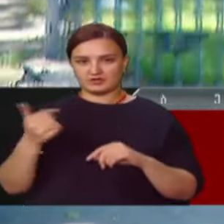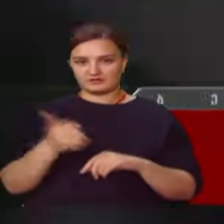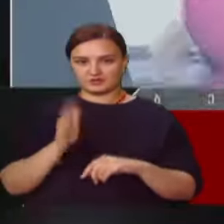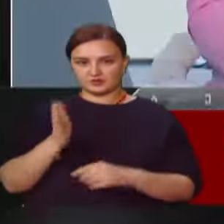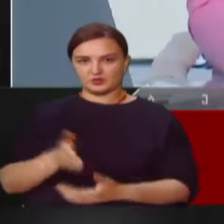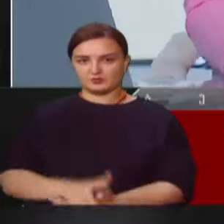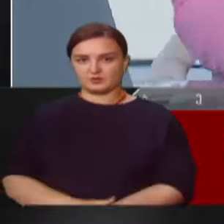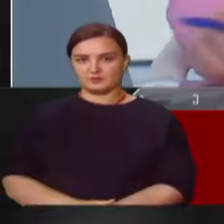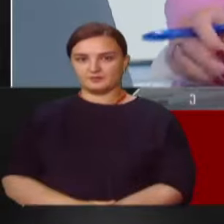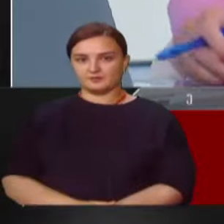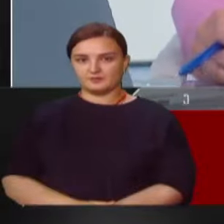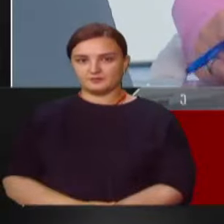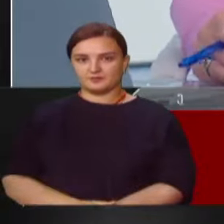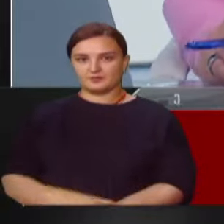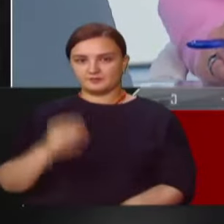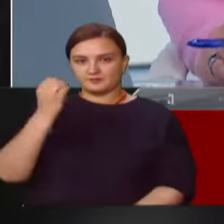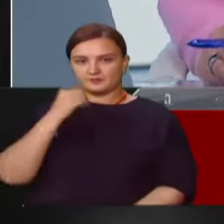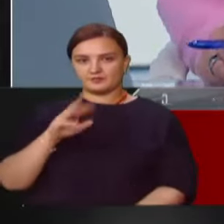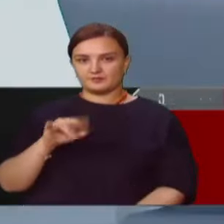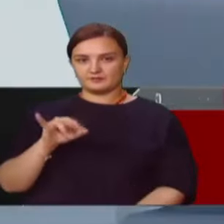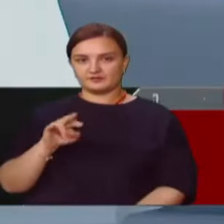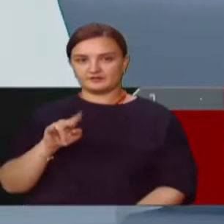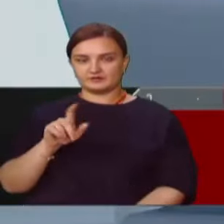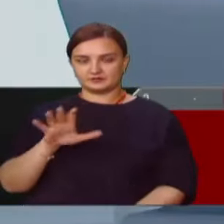მომავალ კვირას ეყოლება. მადლობთ, მანანა დევაძე, საუბრობდა ღია ეთერში.